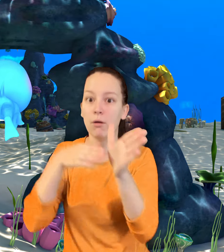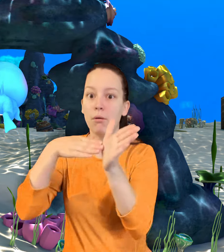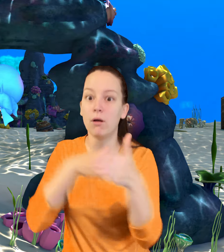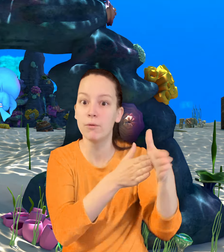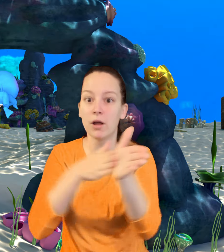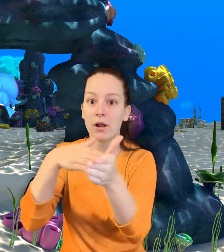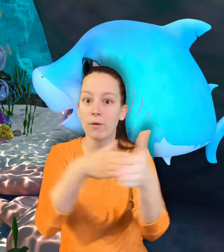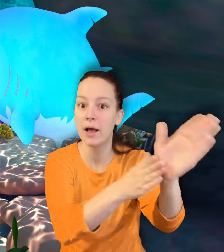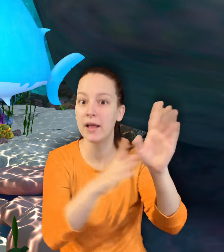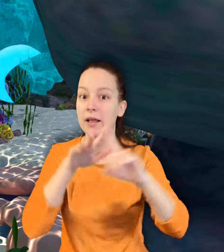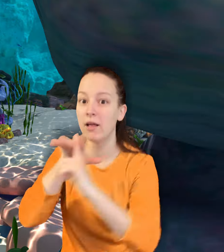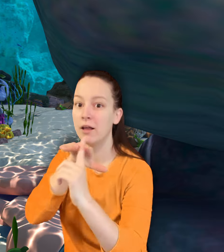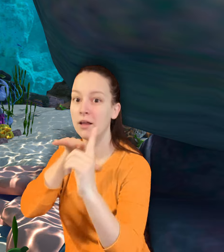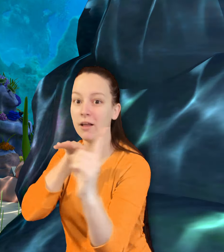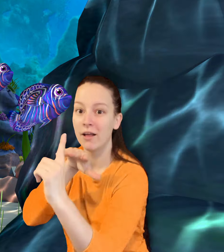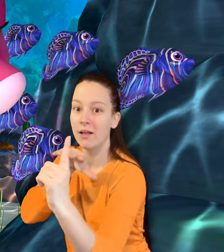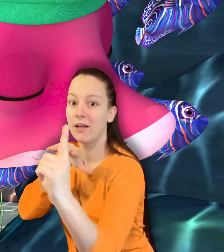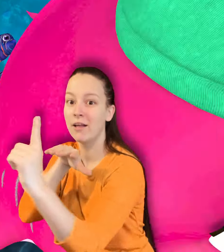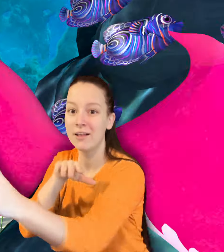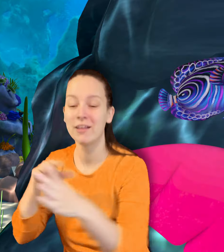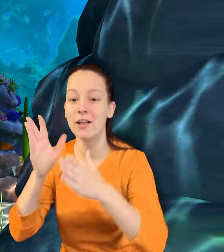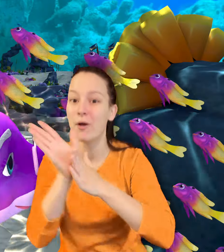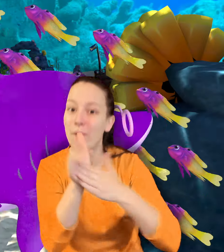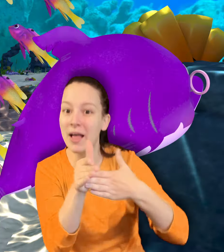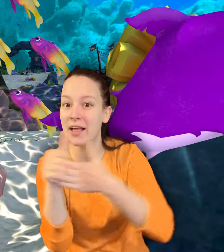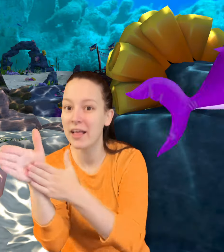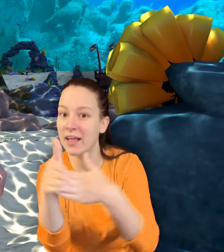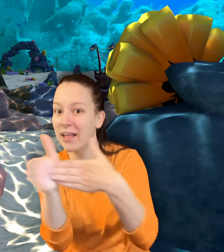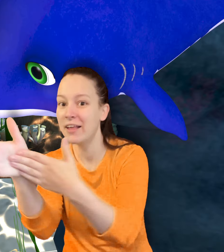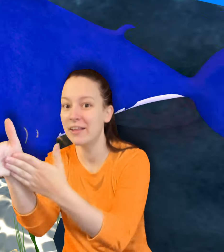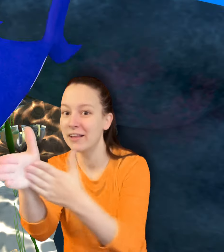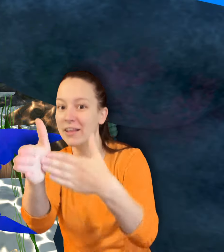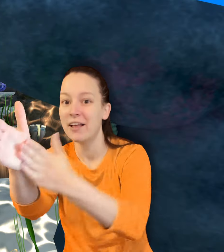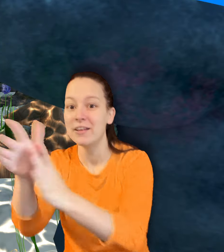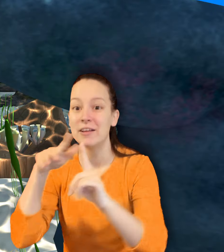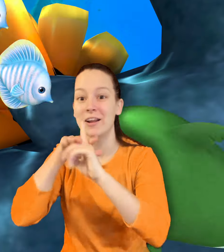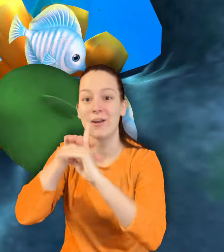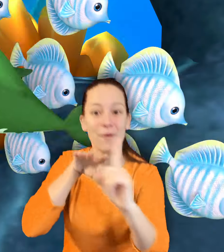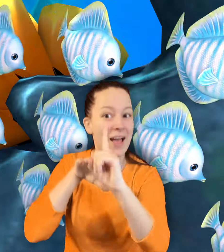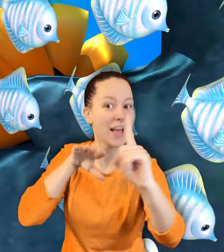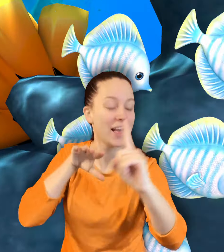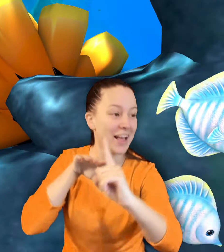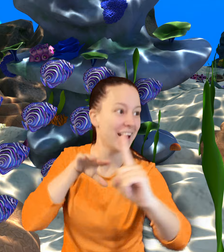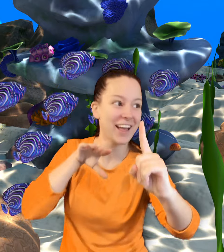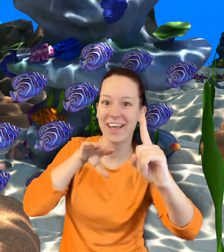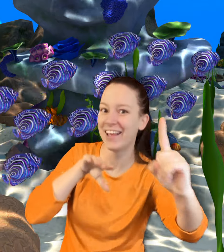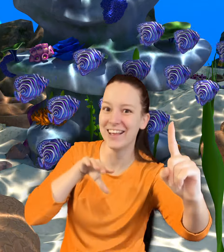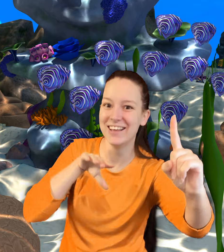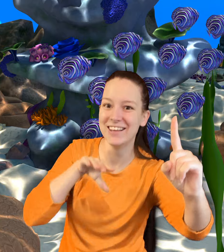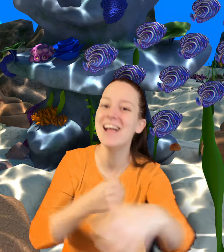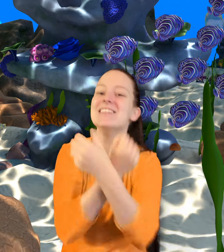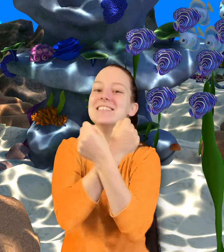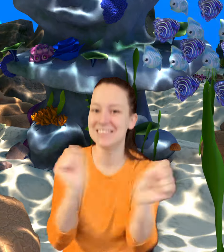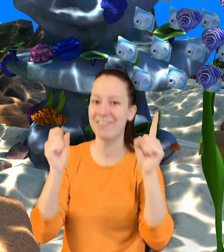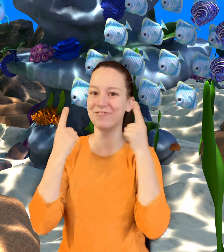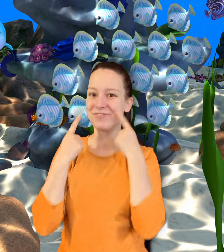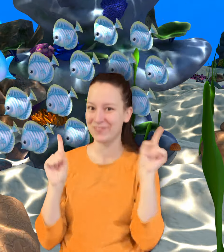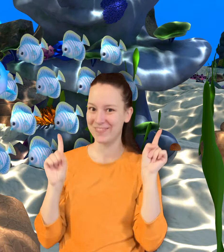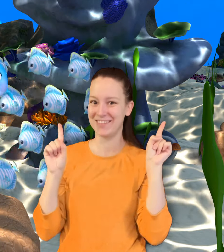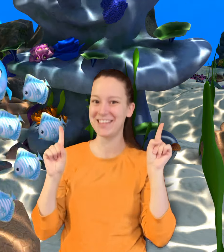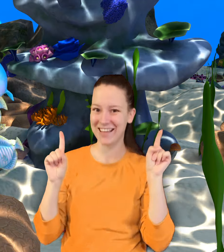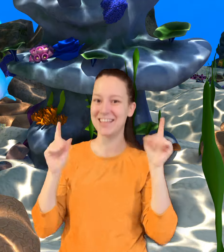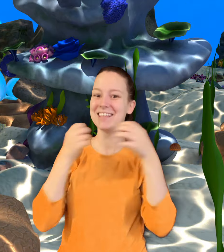逃げろ逃げろ逃げろ逃げろもう